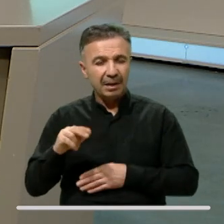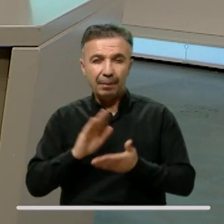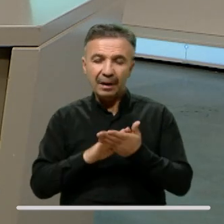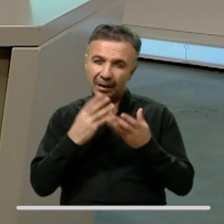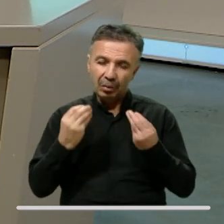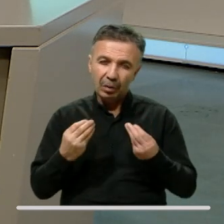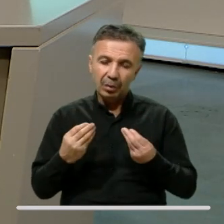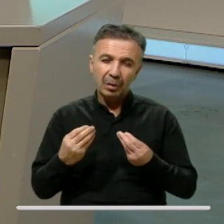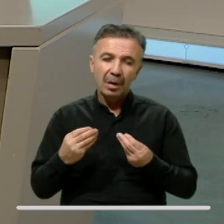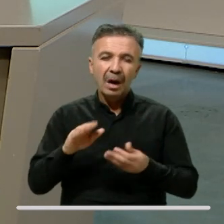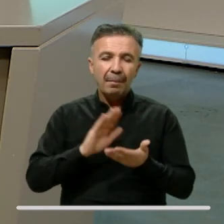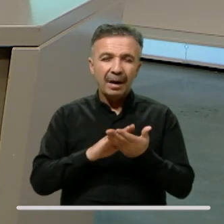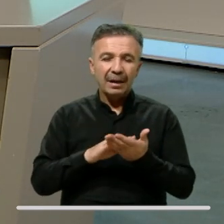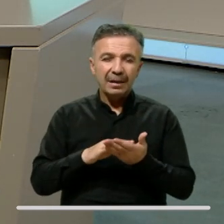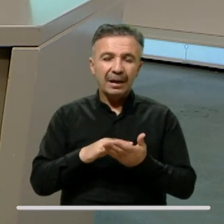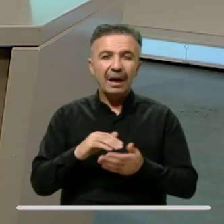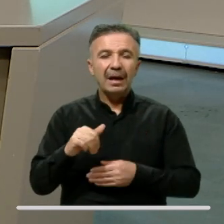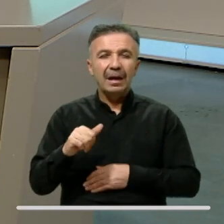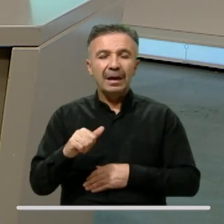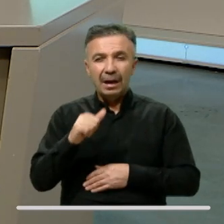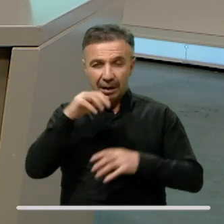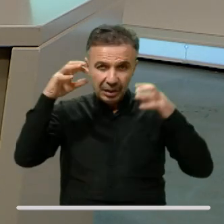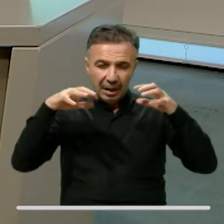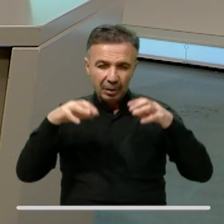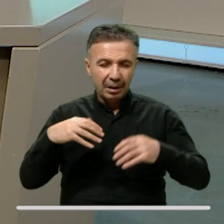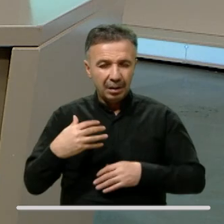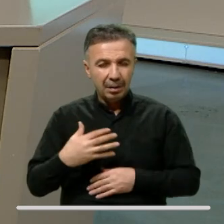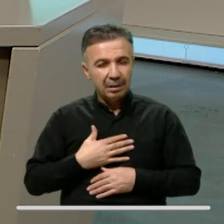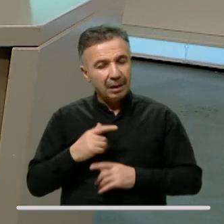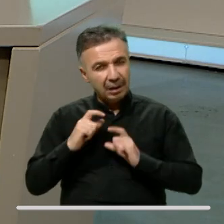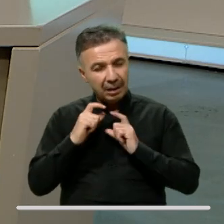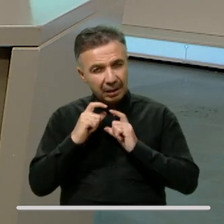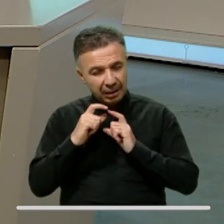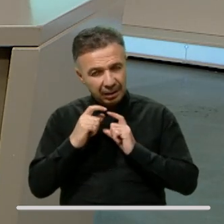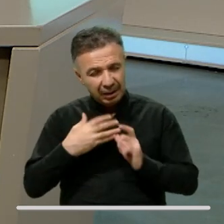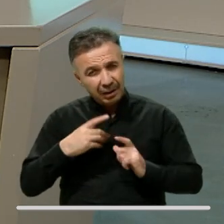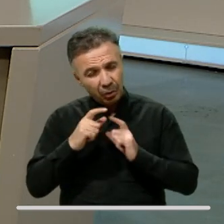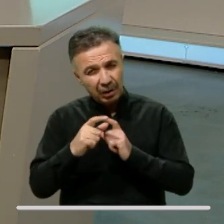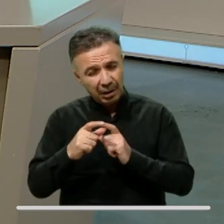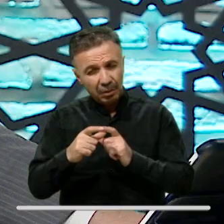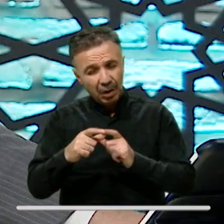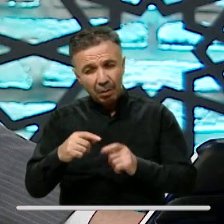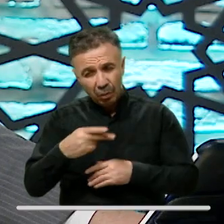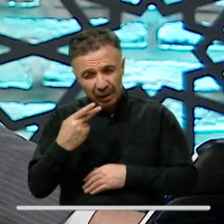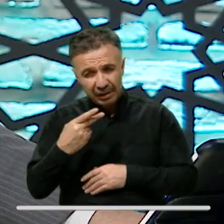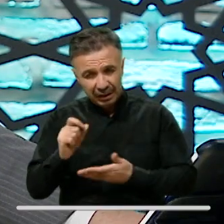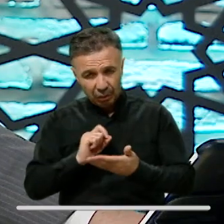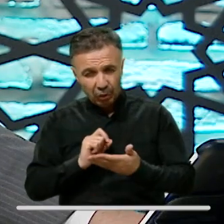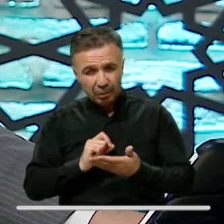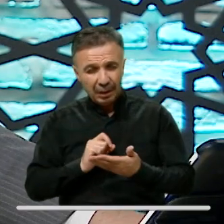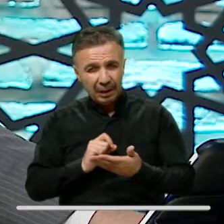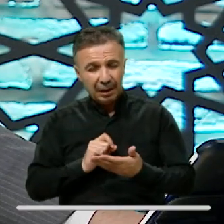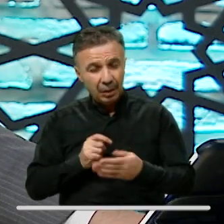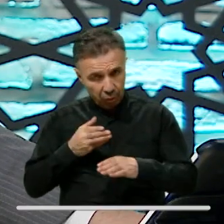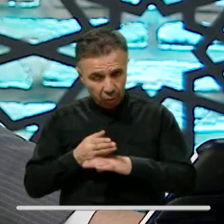yağar. Teberani ifadesini kullanmış. Sayın Diyanet'e soralım. Bu söylenen sözler doğru mudur? Bu yazılanlar hakkında bilgi verir